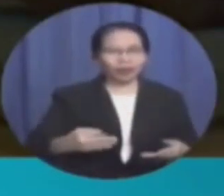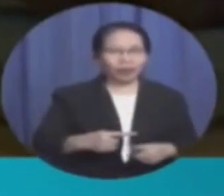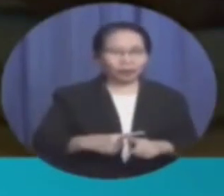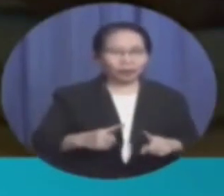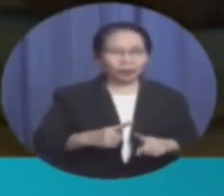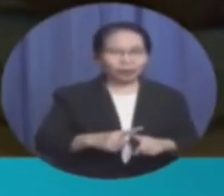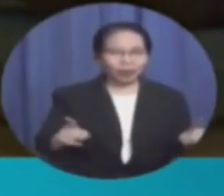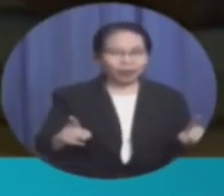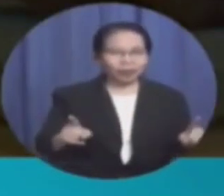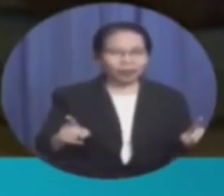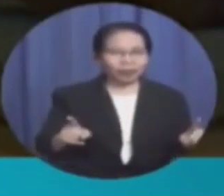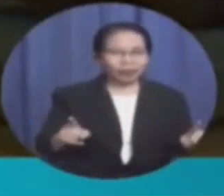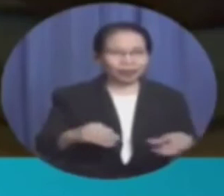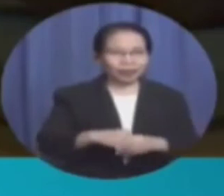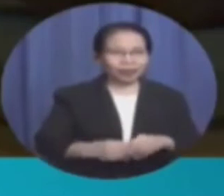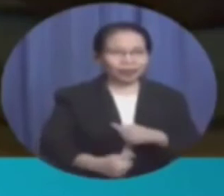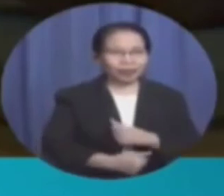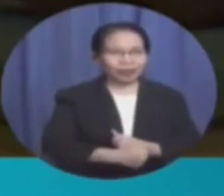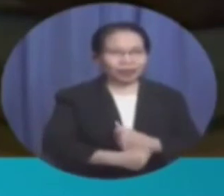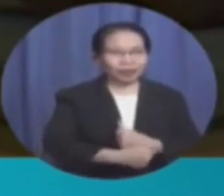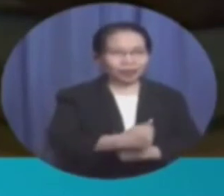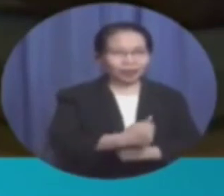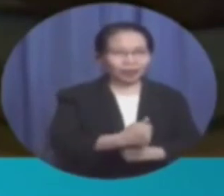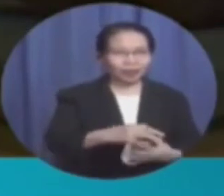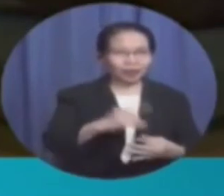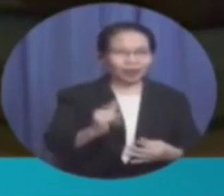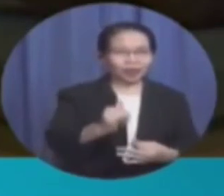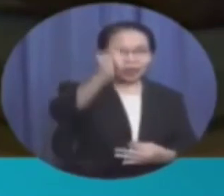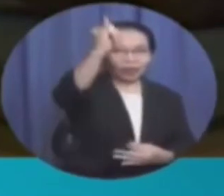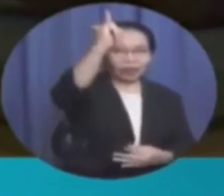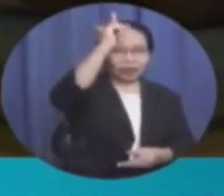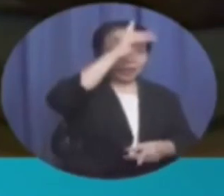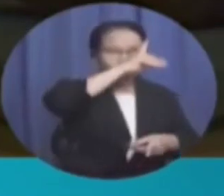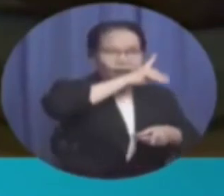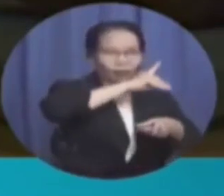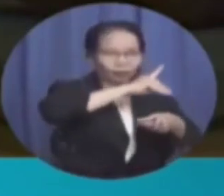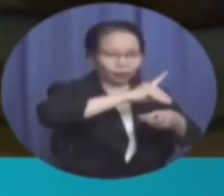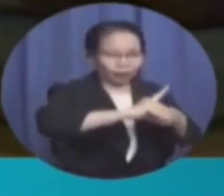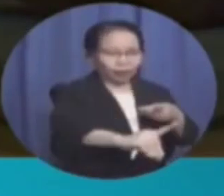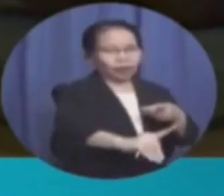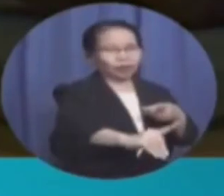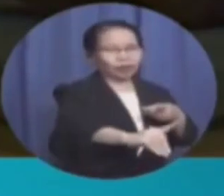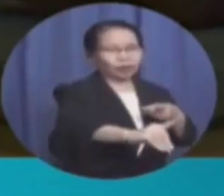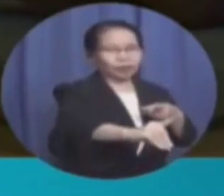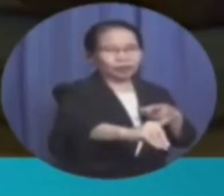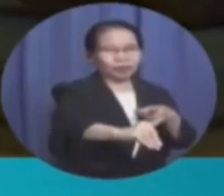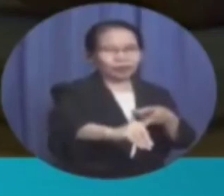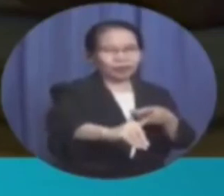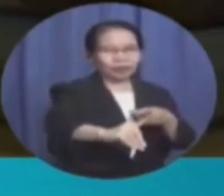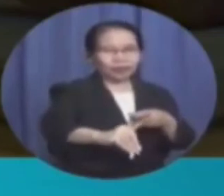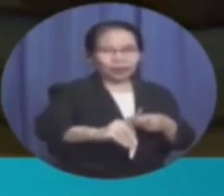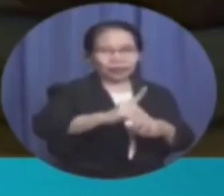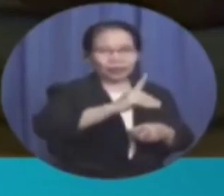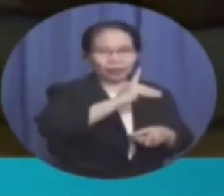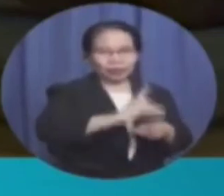kapatawaran magpakailanman, kundi may kasalanan ng isang kasalanang walang hanggan. Oh,